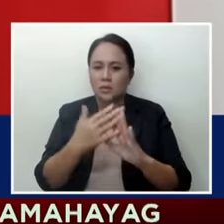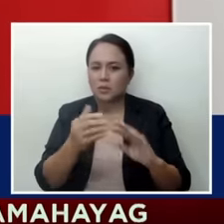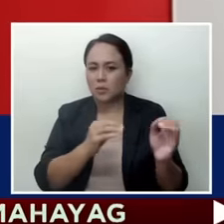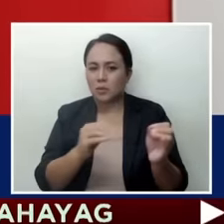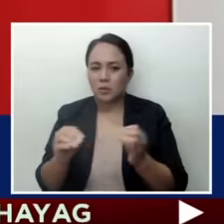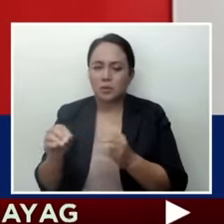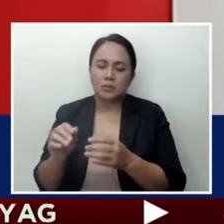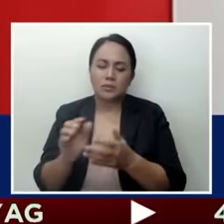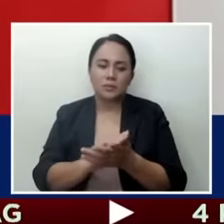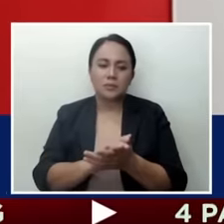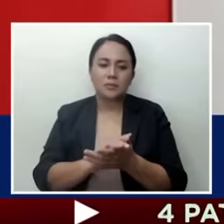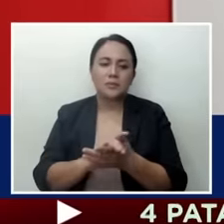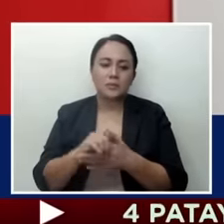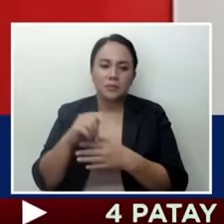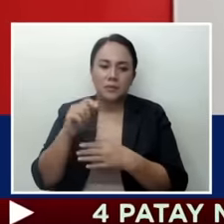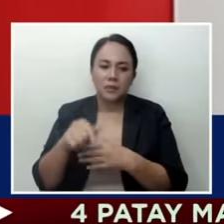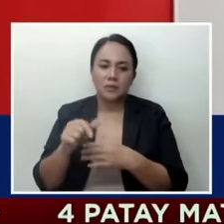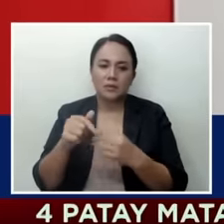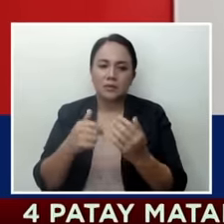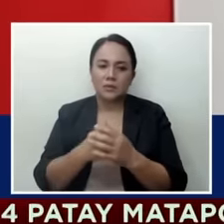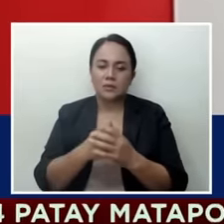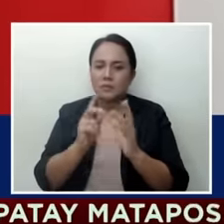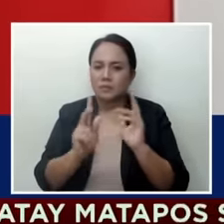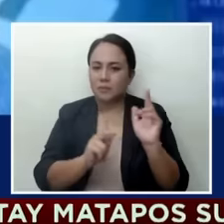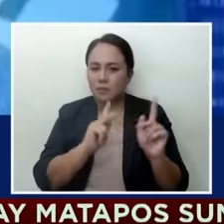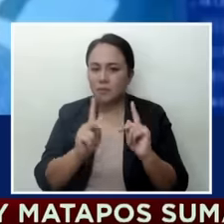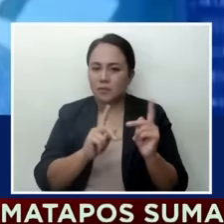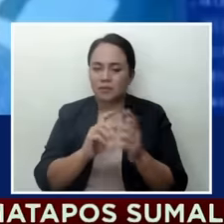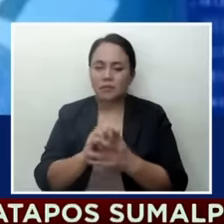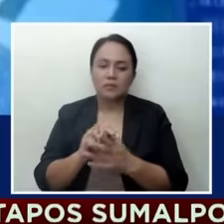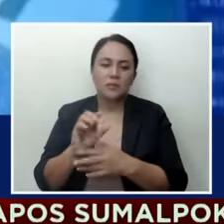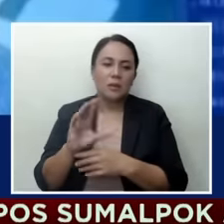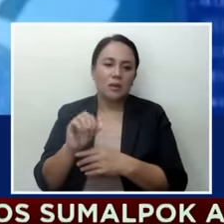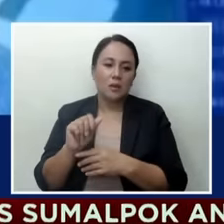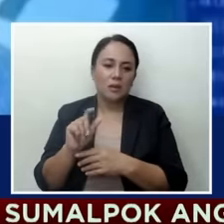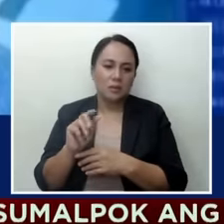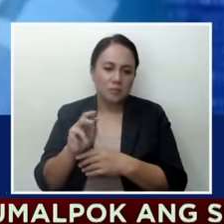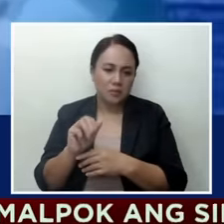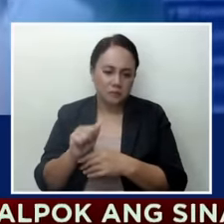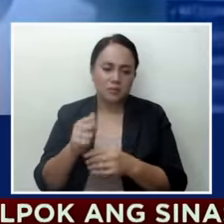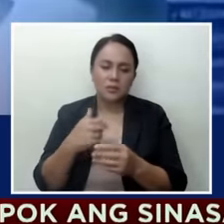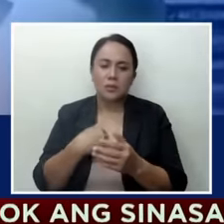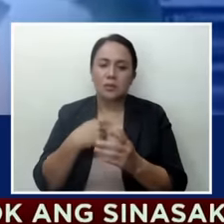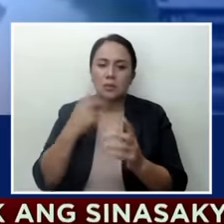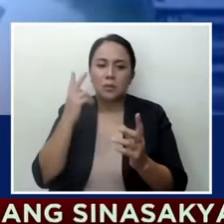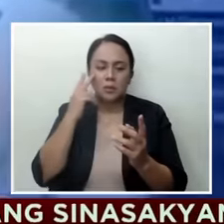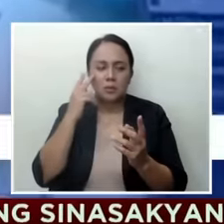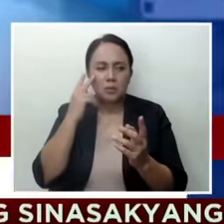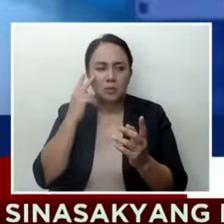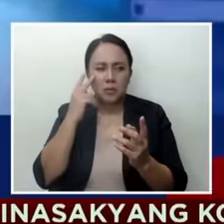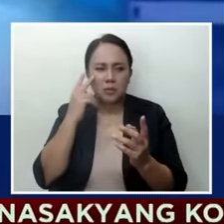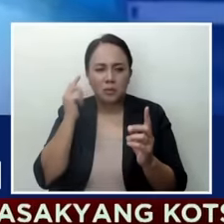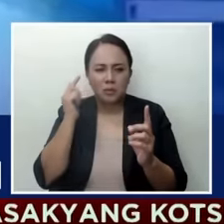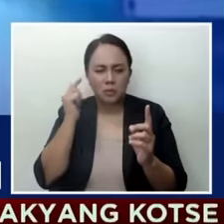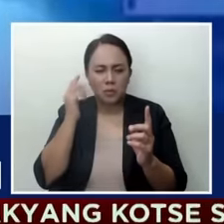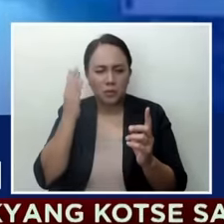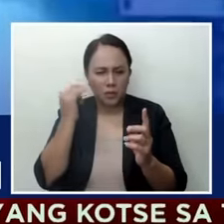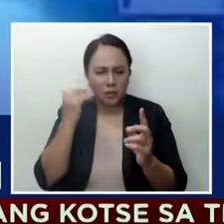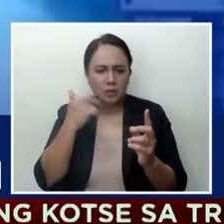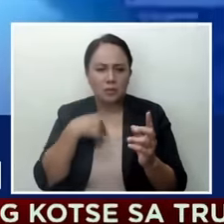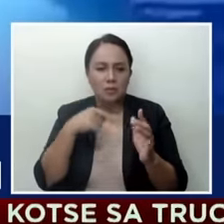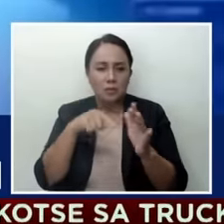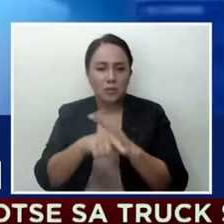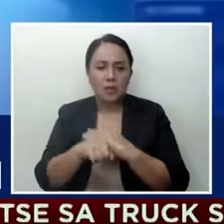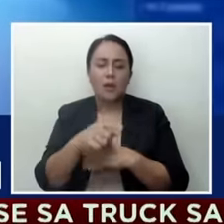the constituents of the people of Kalamba. Kabilang sa mga motibong sinisilip ng pulisya sa krimen, ang trabaho